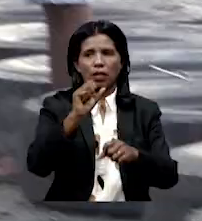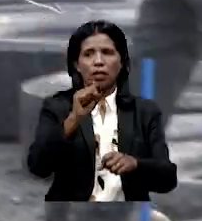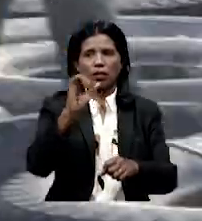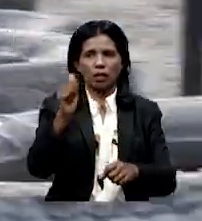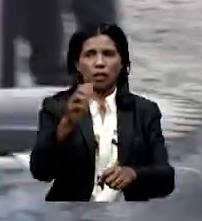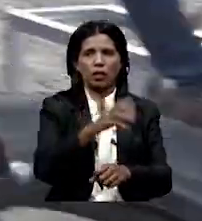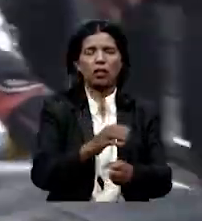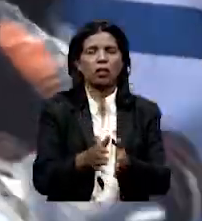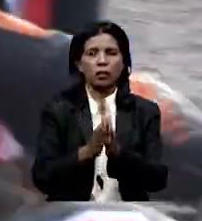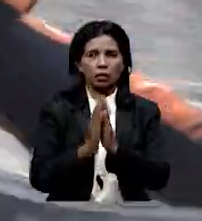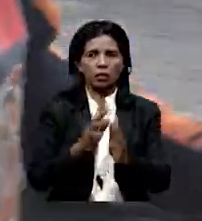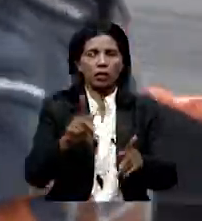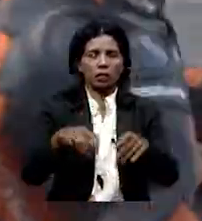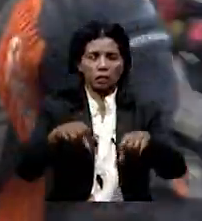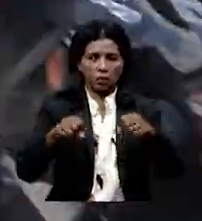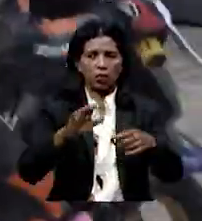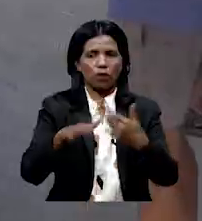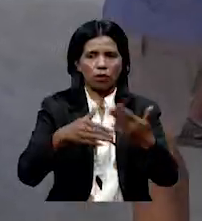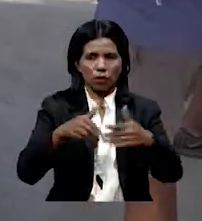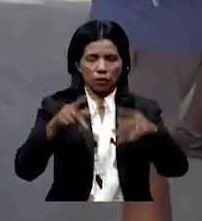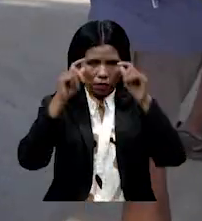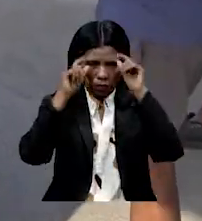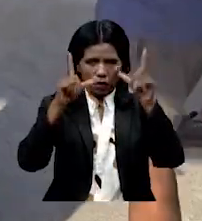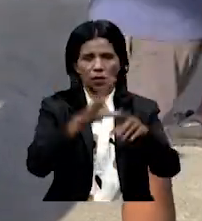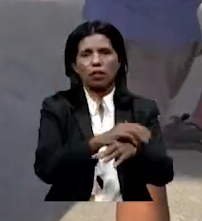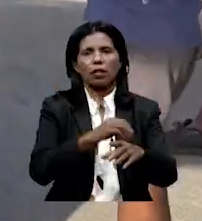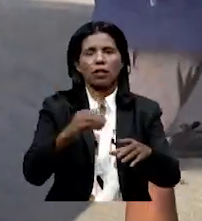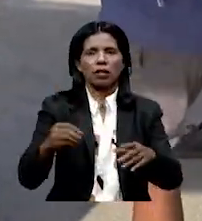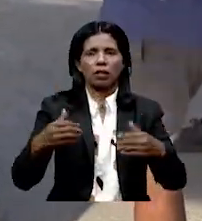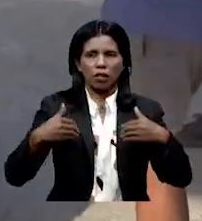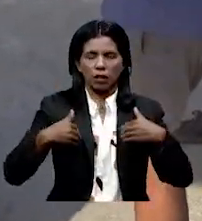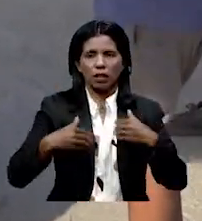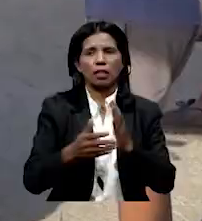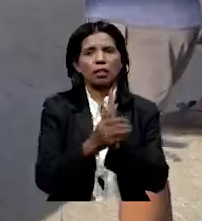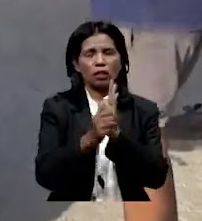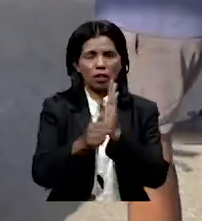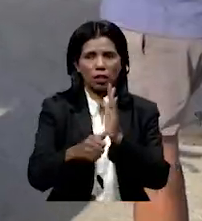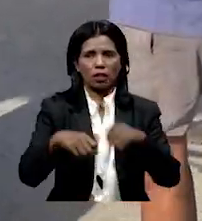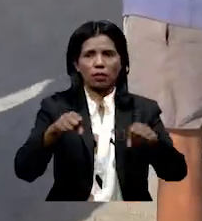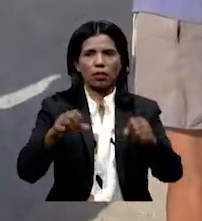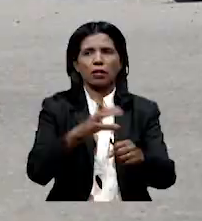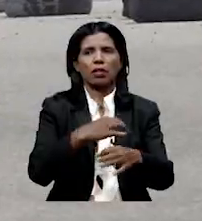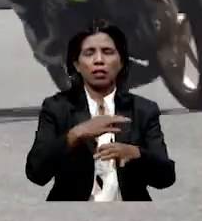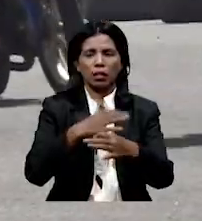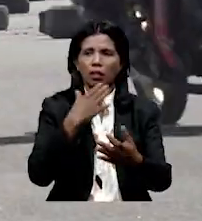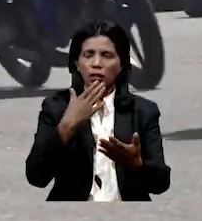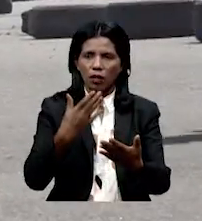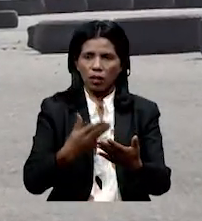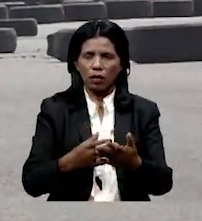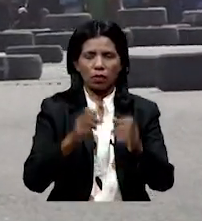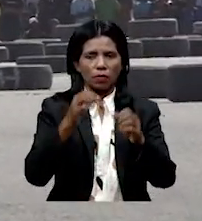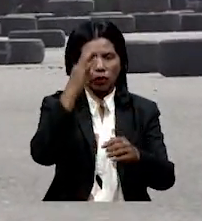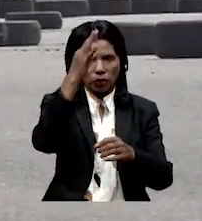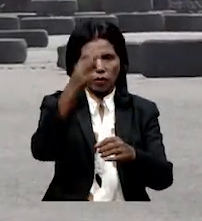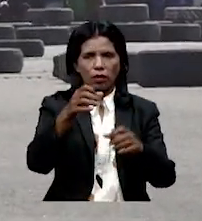Vijaya, khusus korida motociclismo Timoruan, nebe makia talento baia road race hadia prestação diak, kodinu neba